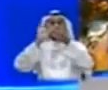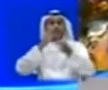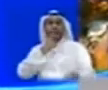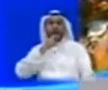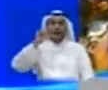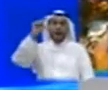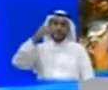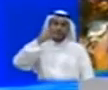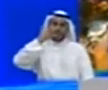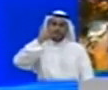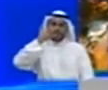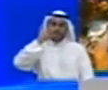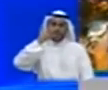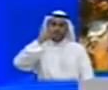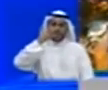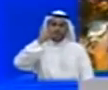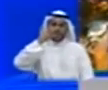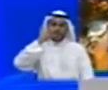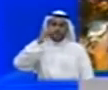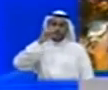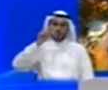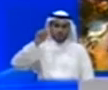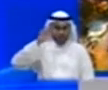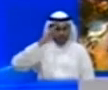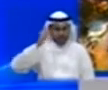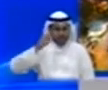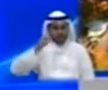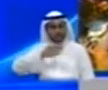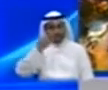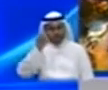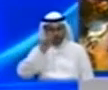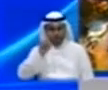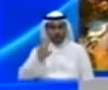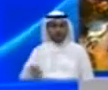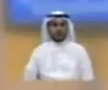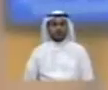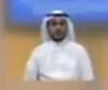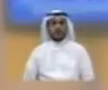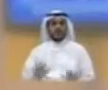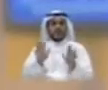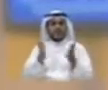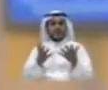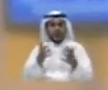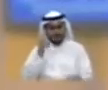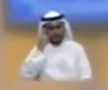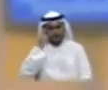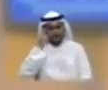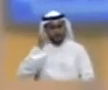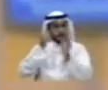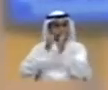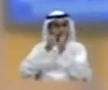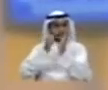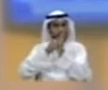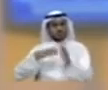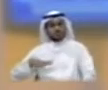الهلال الأحمر الكويتي. دكتور هلال، ما هي دلالات بناء قرية كاملة